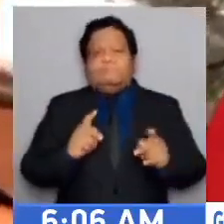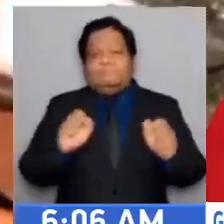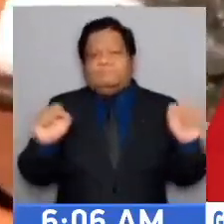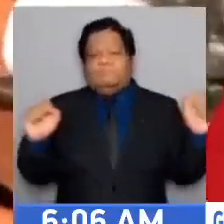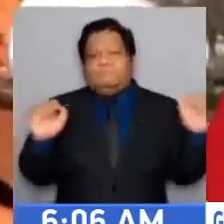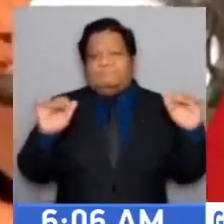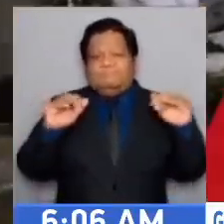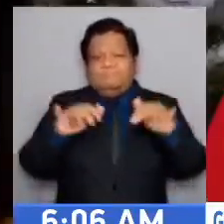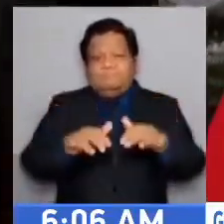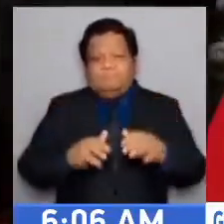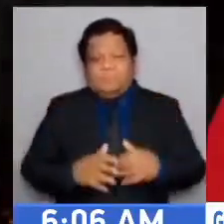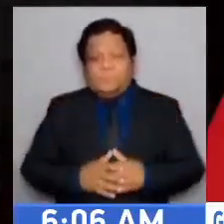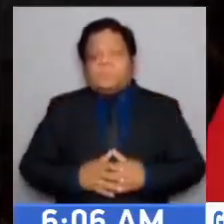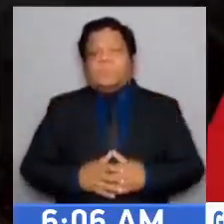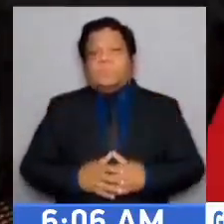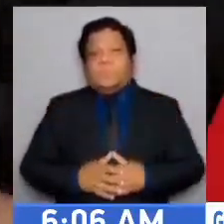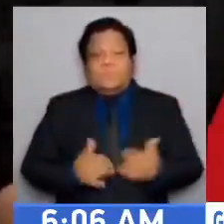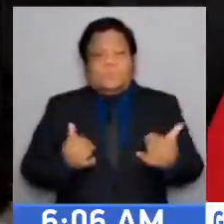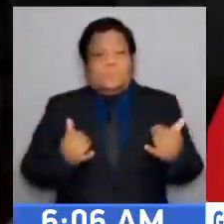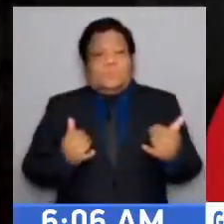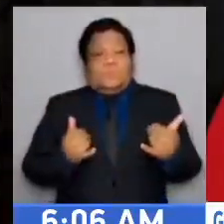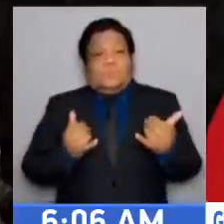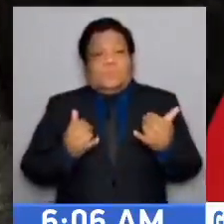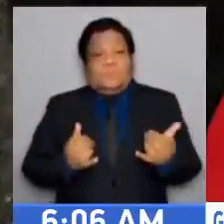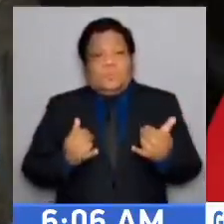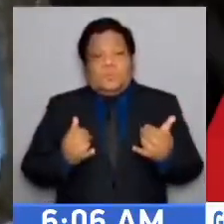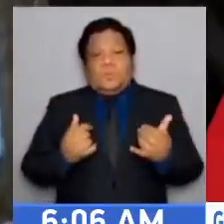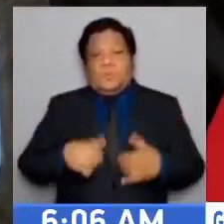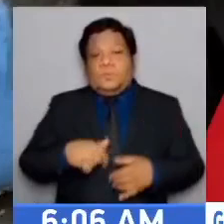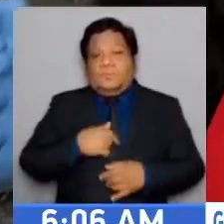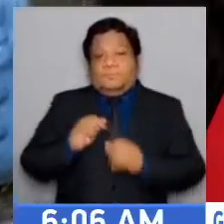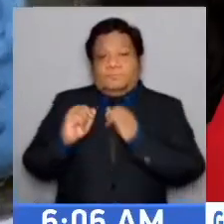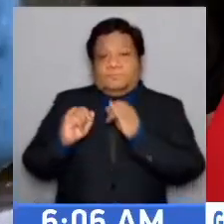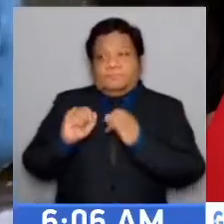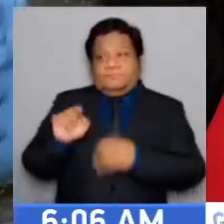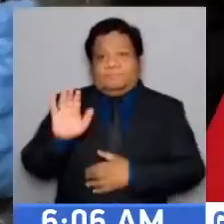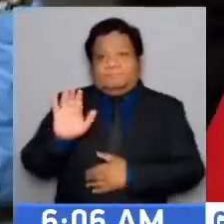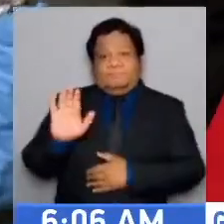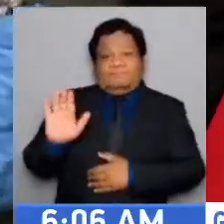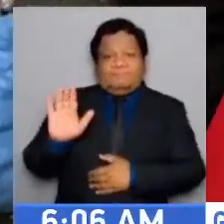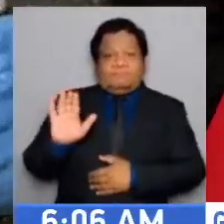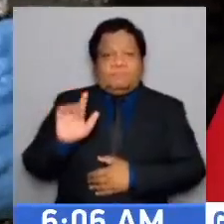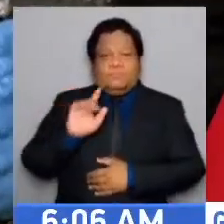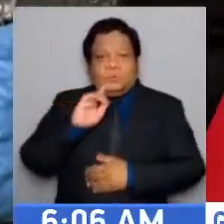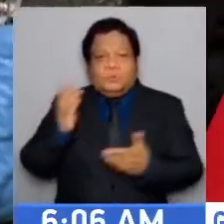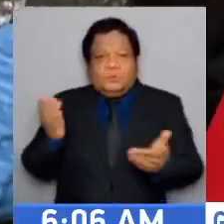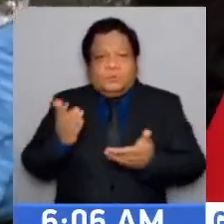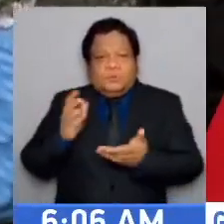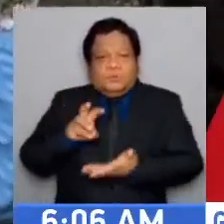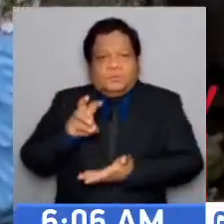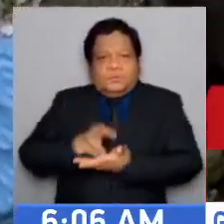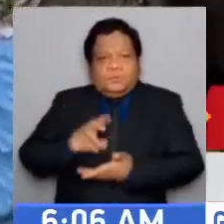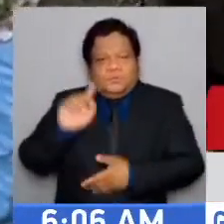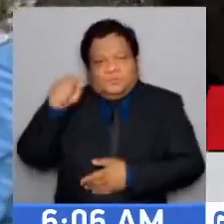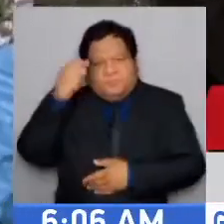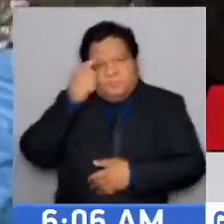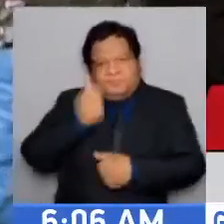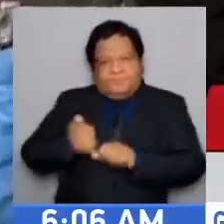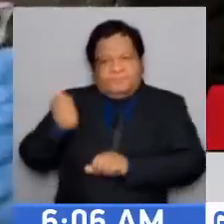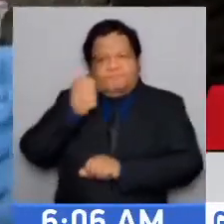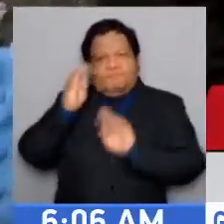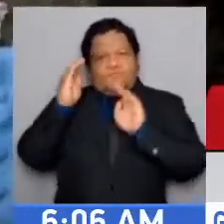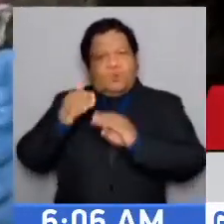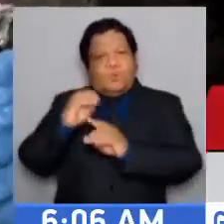makakausap natin ngayon si itong Action Officer ng City Environmental Management Department, si Ginoong Leonard Demiao. Sir Demiao, ano